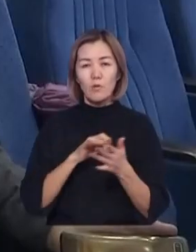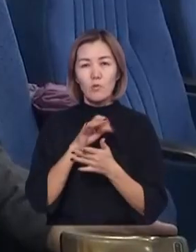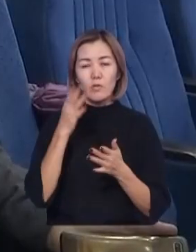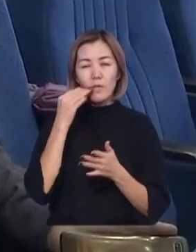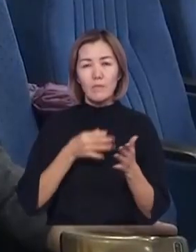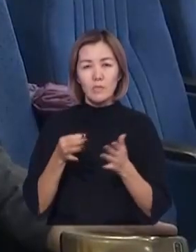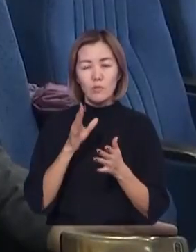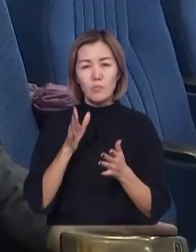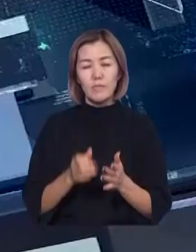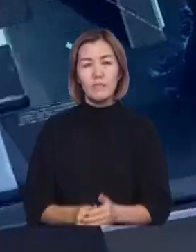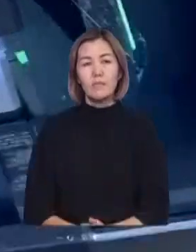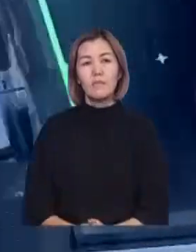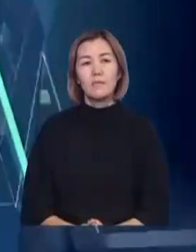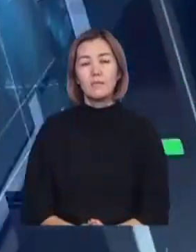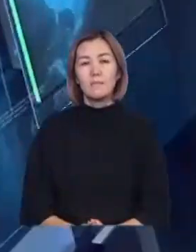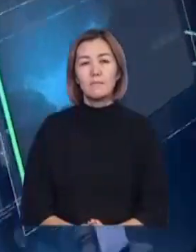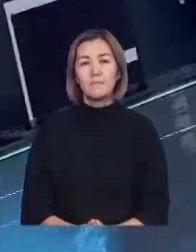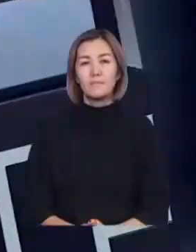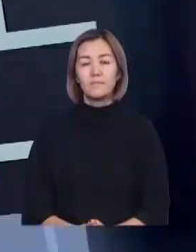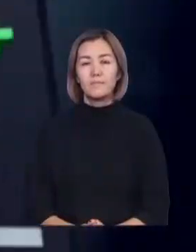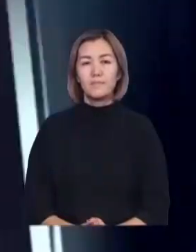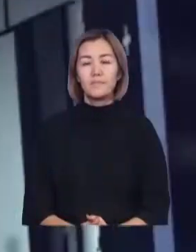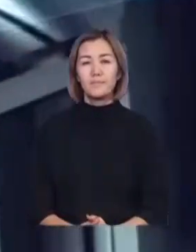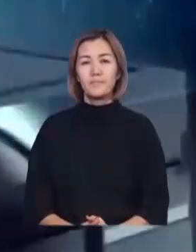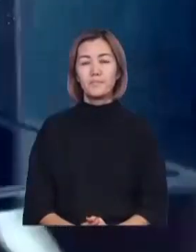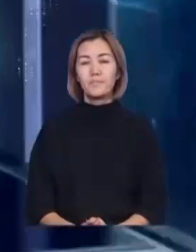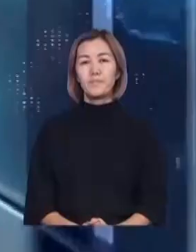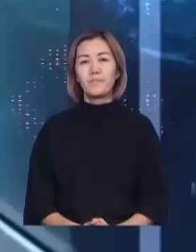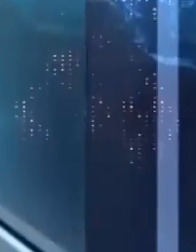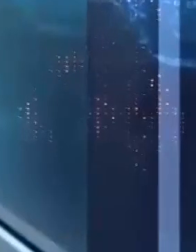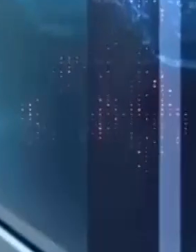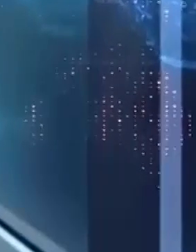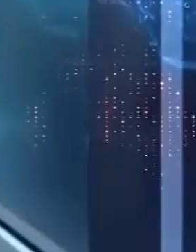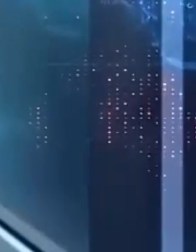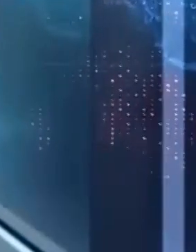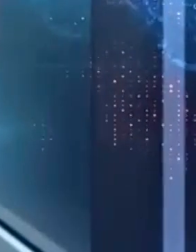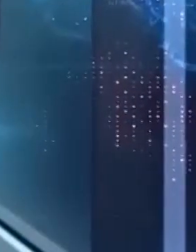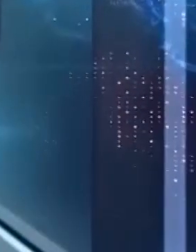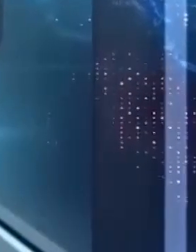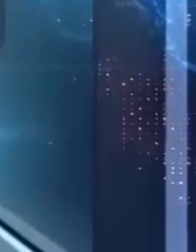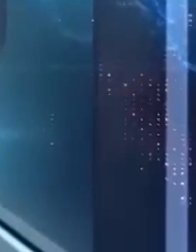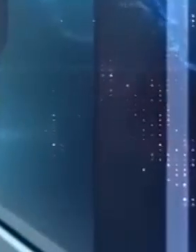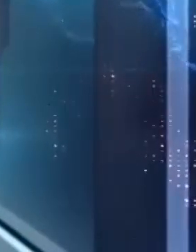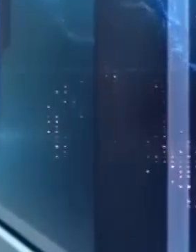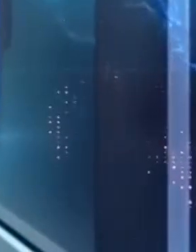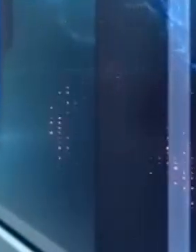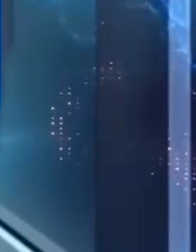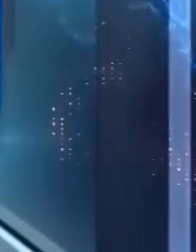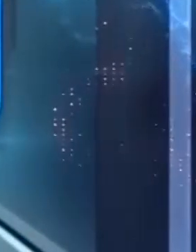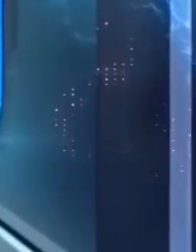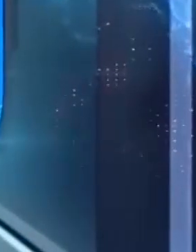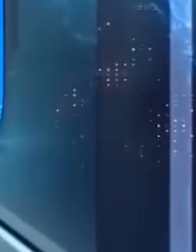Алматинской области Жандос Назарбаев Аружан Мурад Жандос урба телерадиокомпания тсу алмаатинская